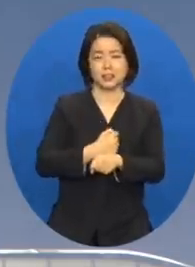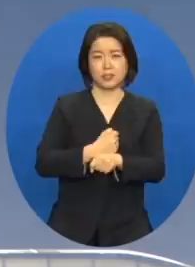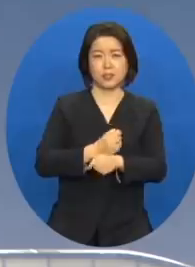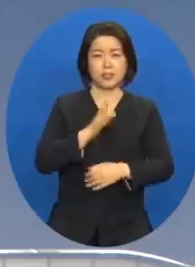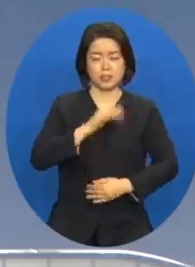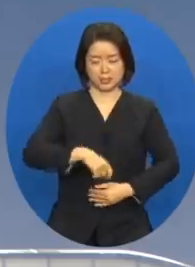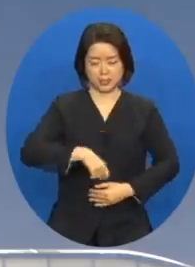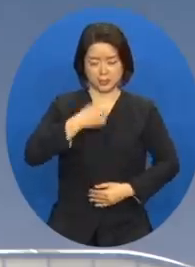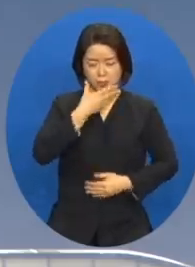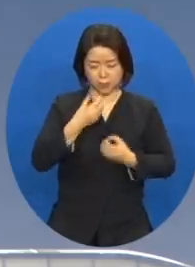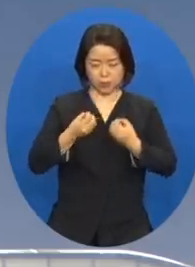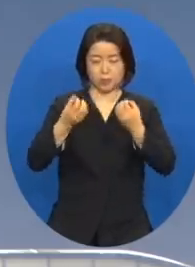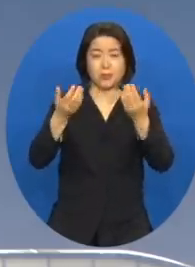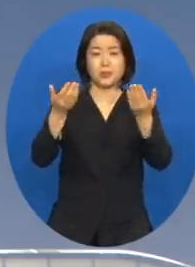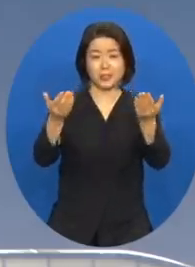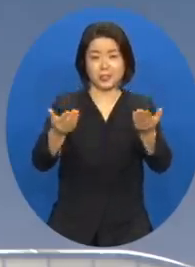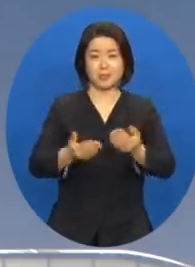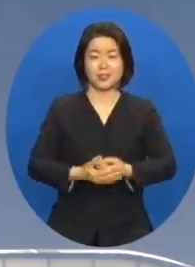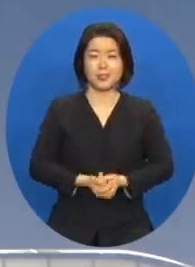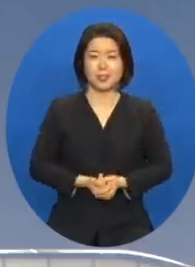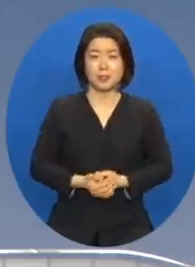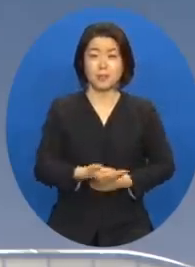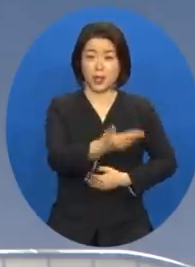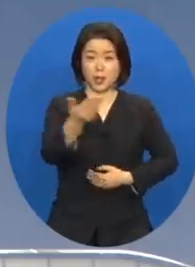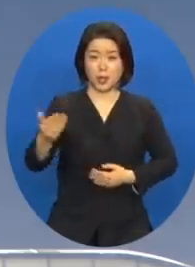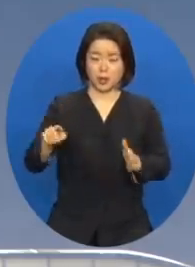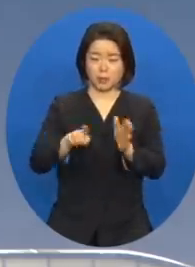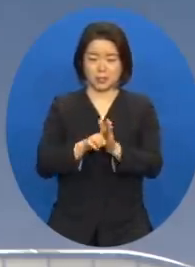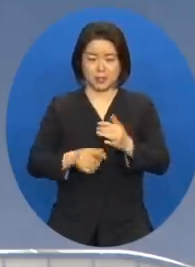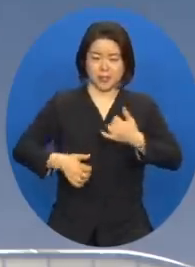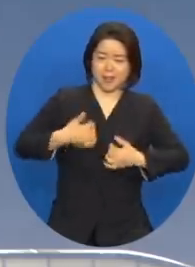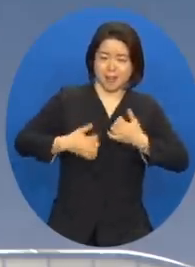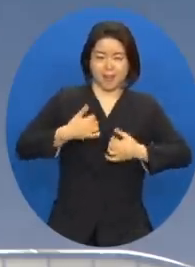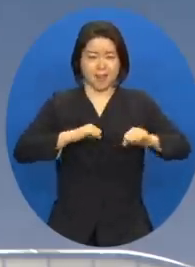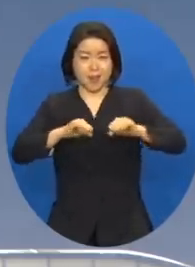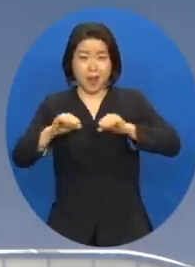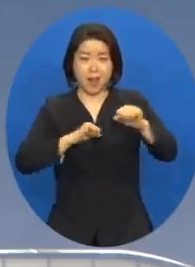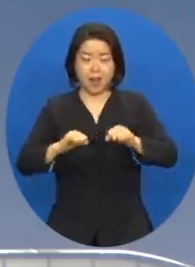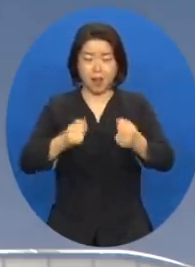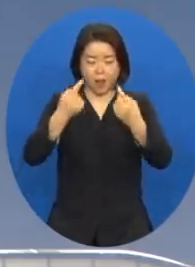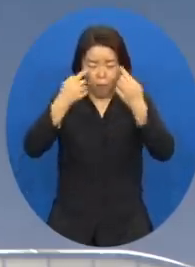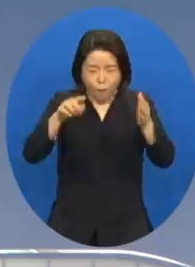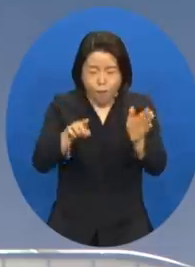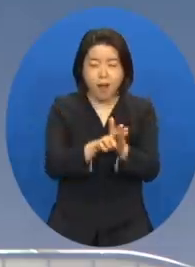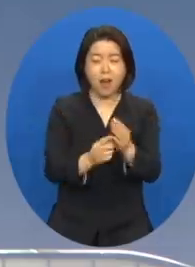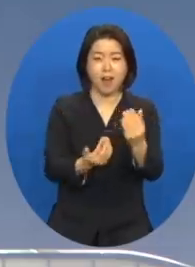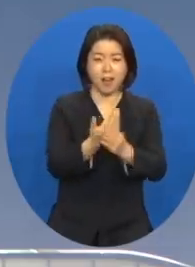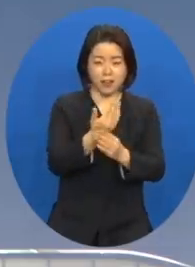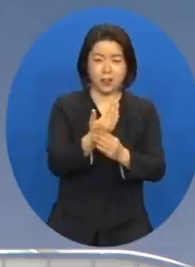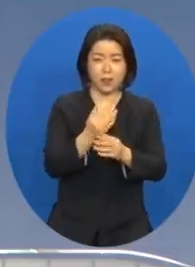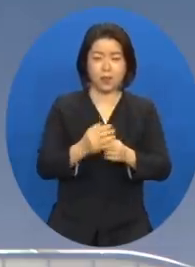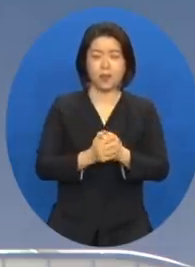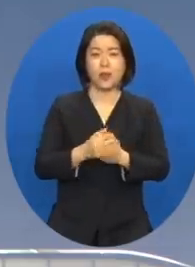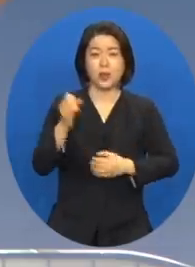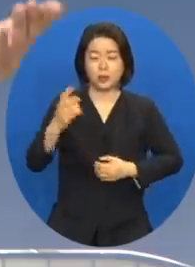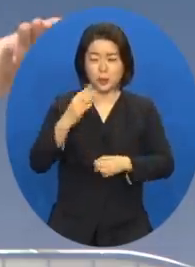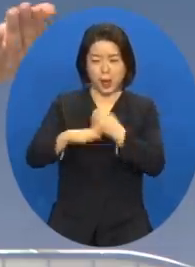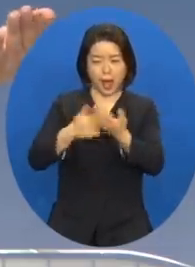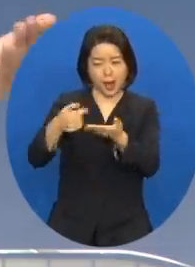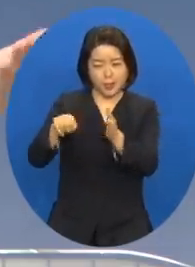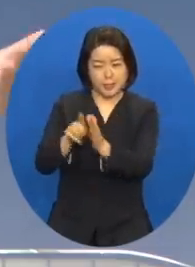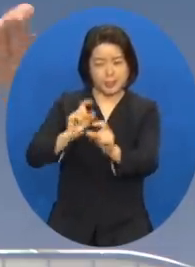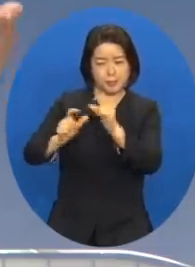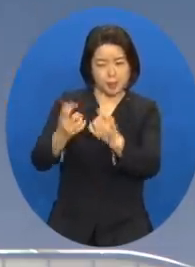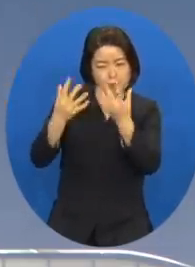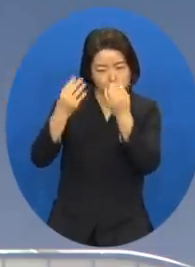진심으로 축복합니다. 그래서 여러분의 신앙에 활기가 생기고 확신이 생기고 하나님을 위해서 더 많은 일을